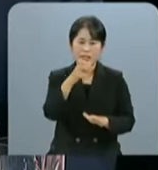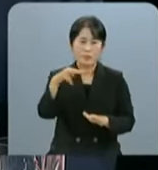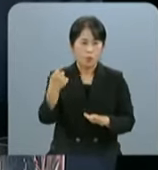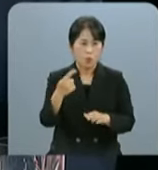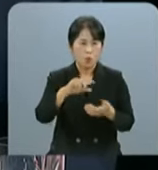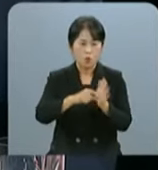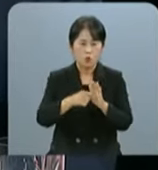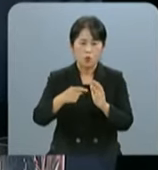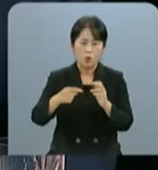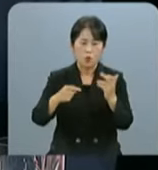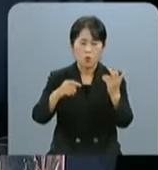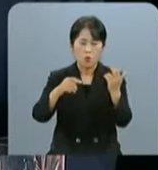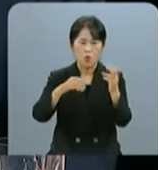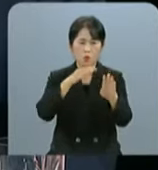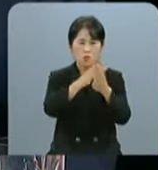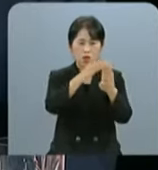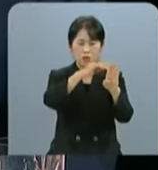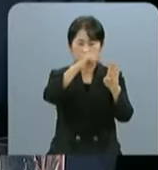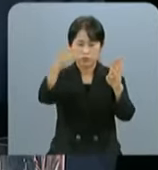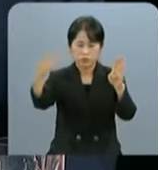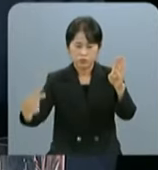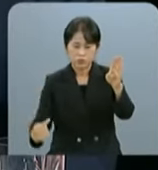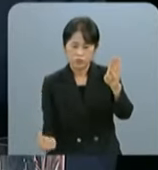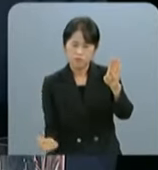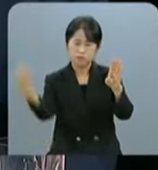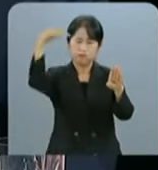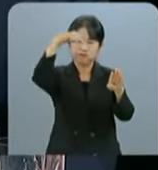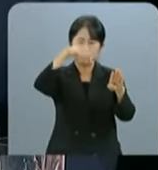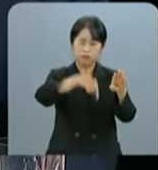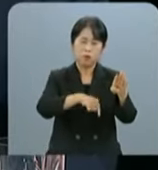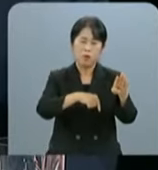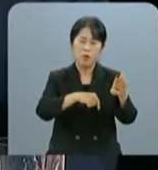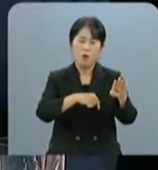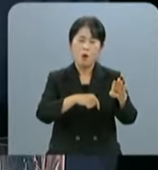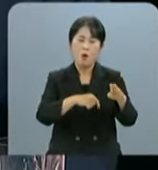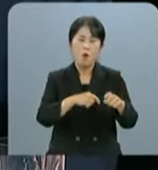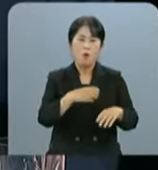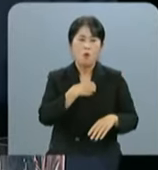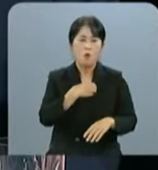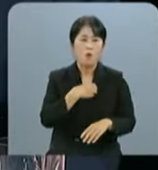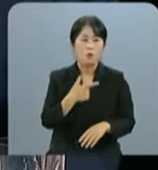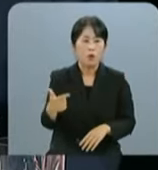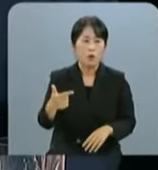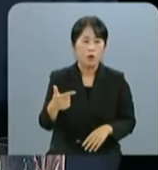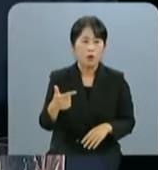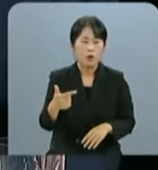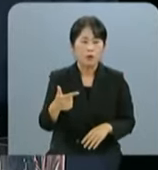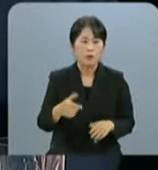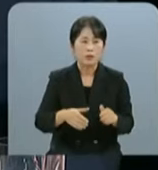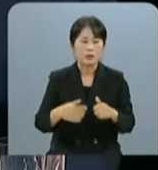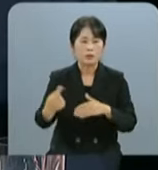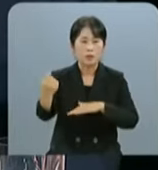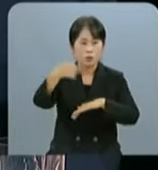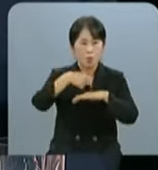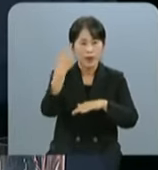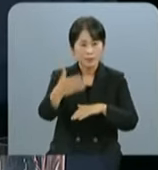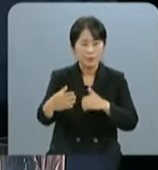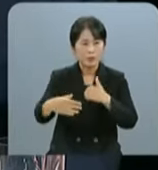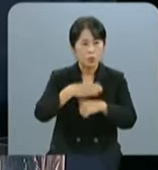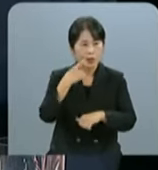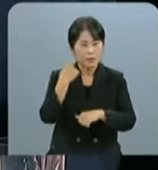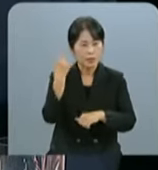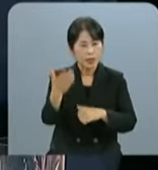내려와서 때리면은 속수무책이라고 이제들 하는데, 이게 도발입니까? 그냥